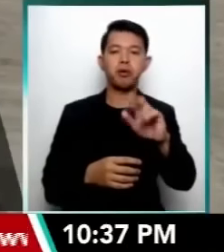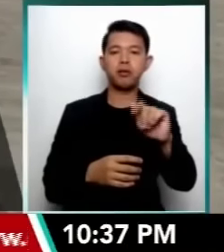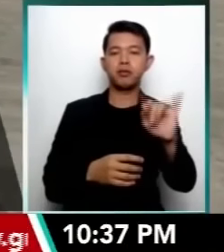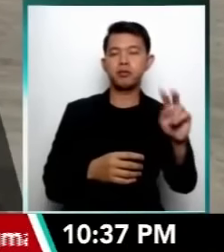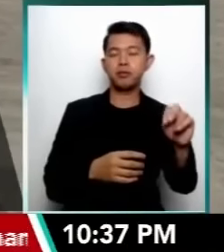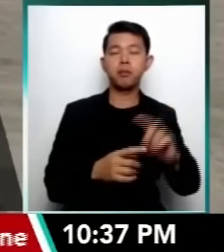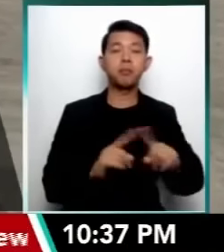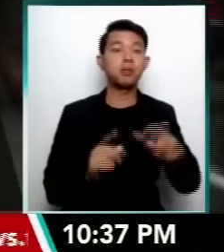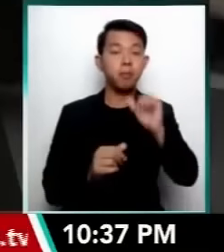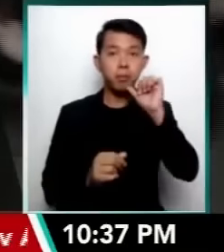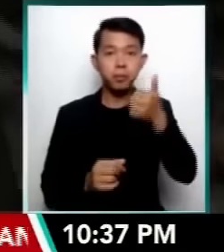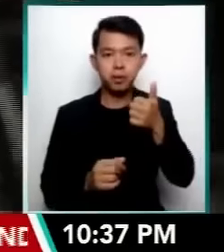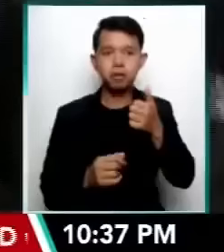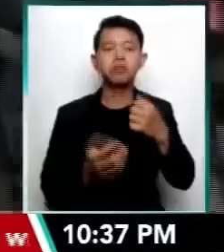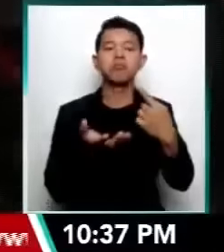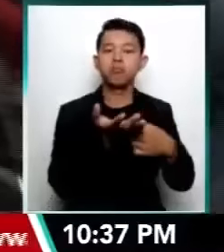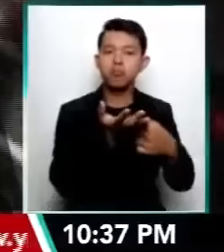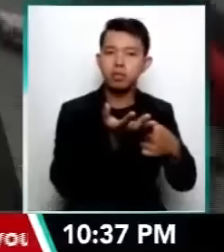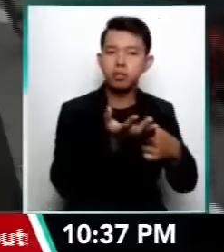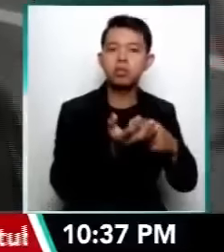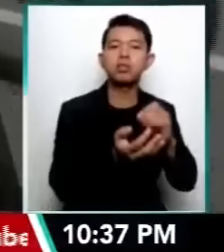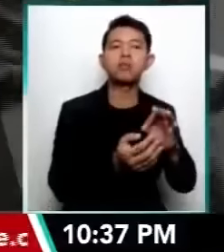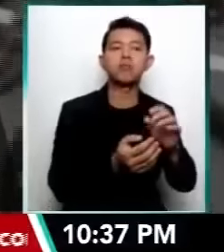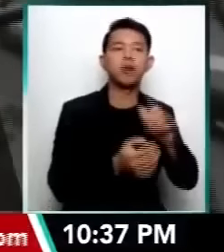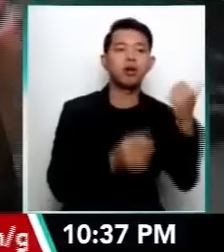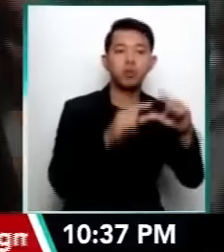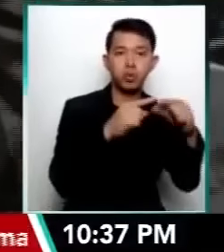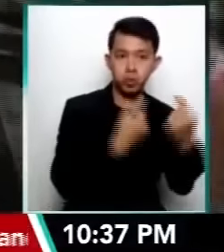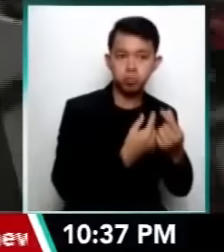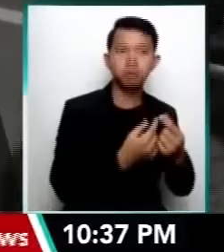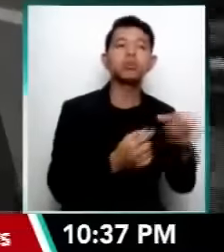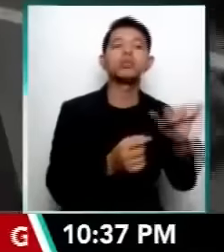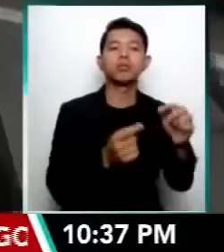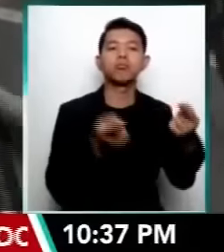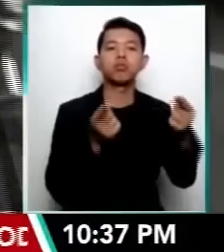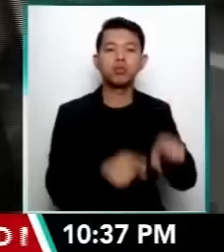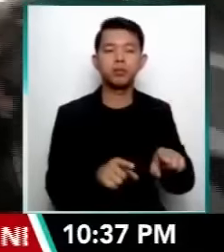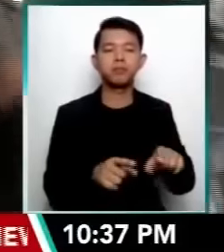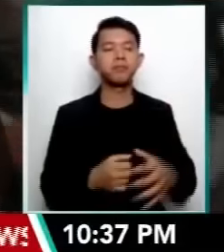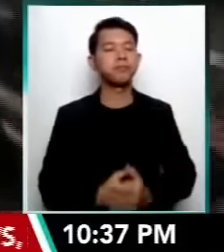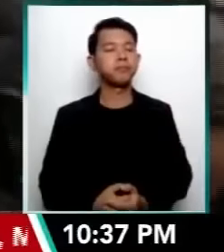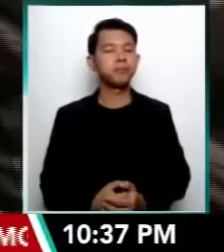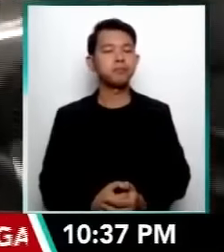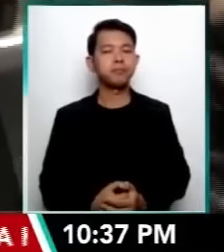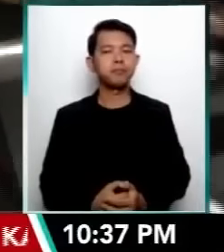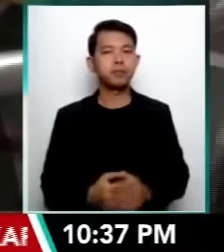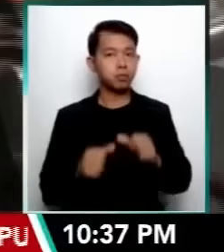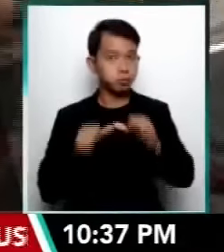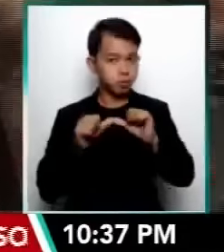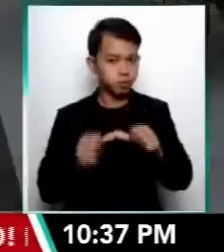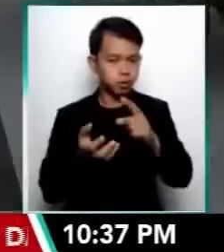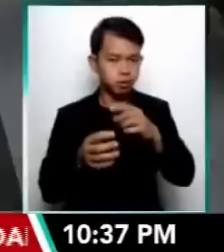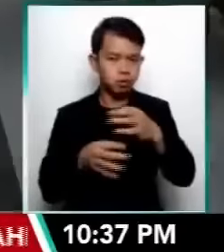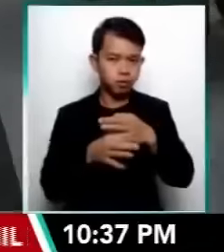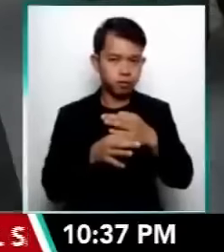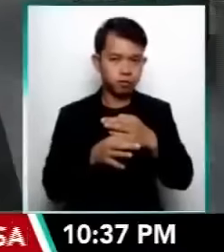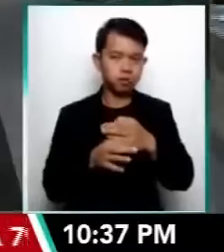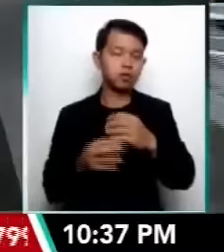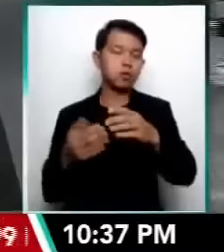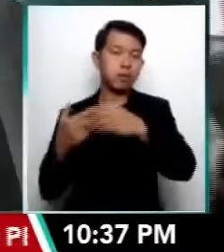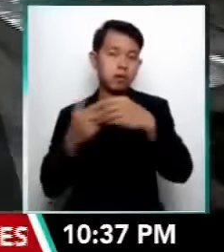ng tigil pasada. Sabi ng DOTR, patuloy nilang inaayos ang implementing guidelines ng Public Utility Modernization Program para